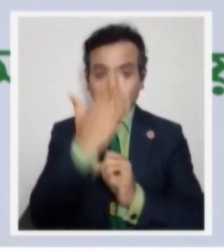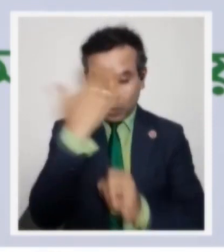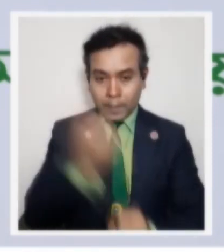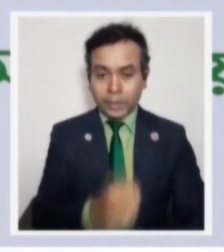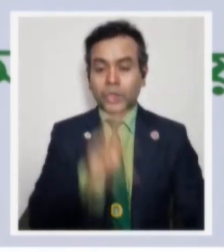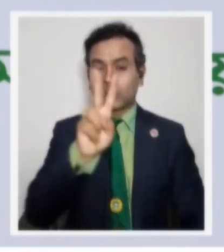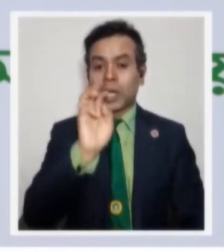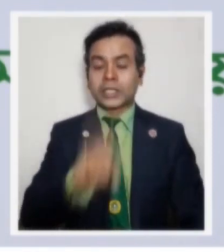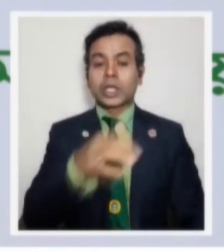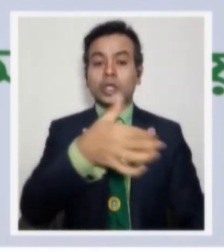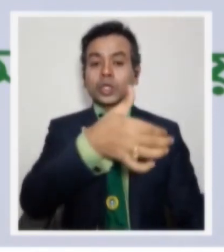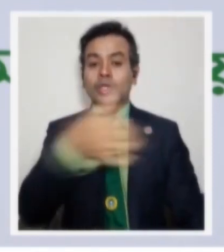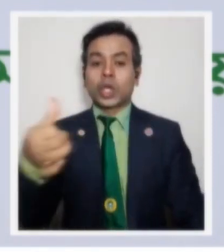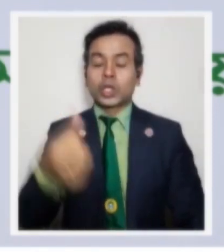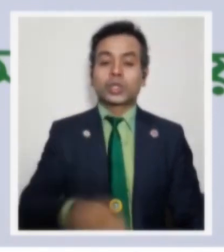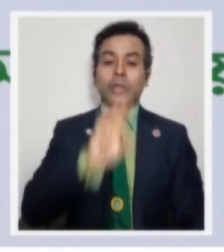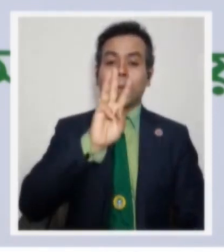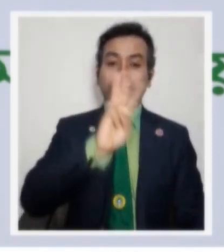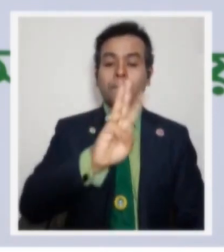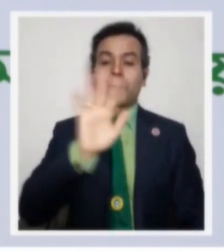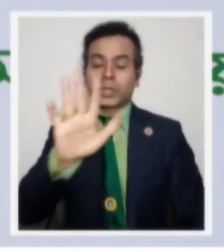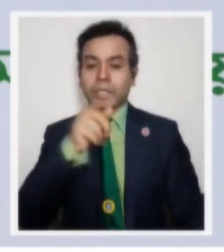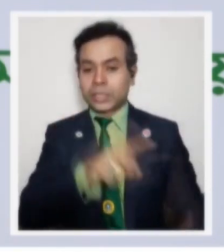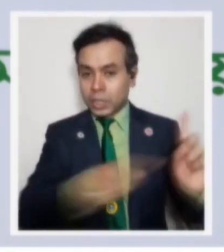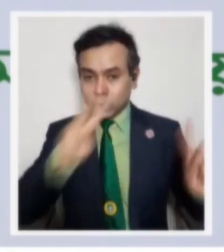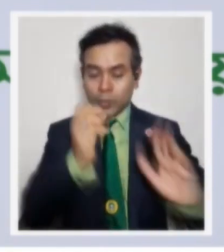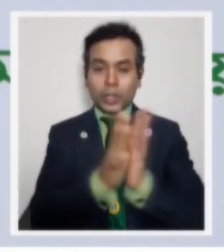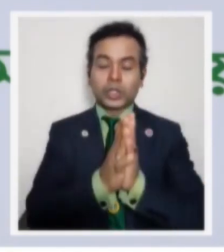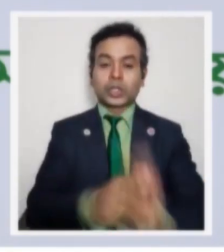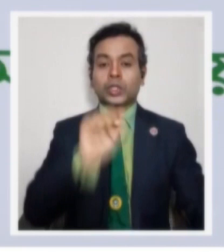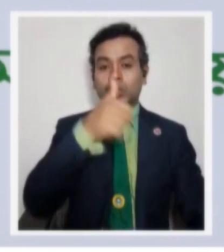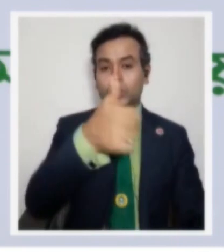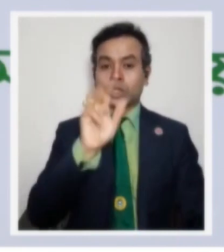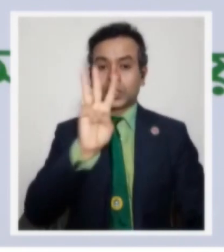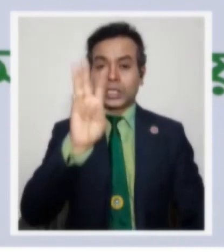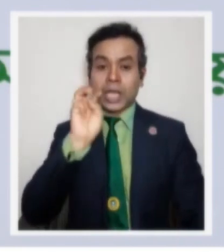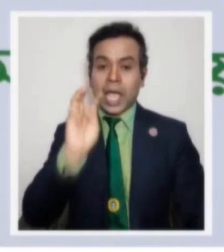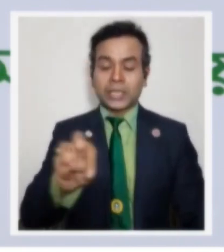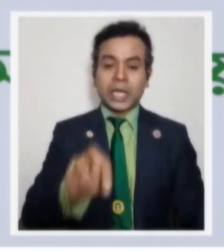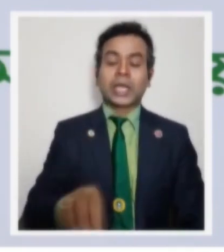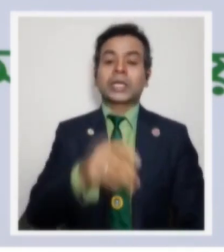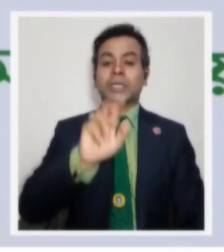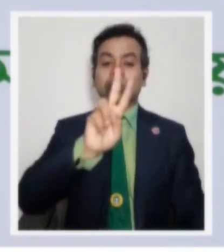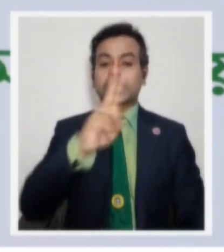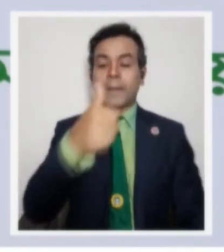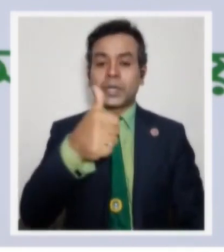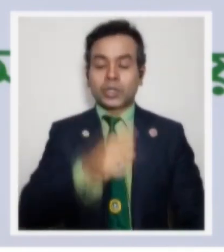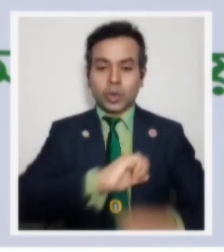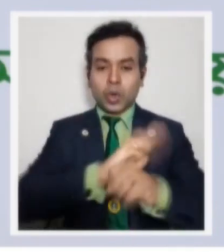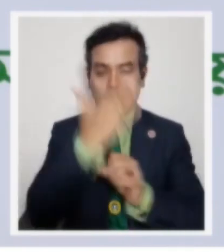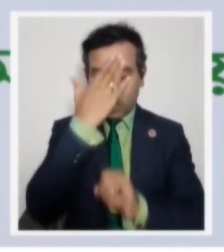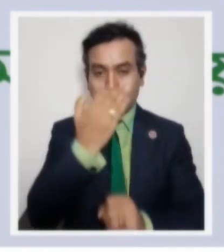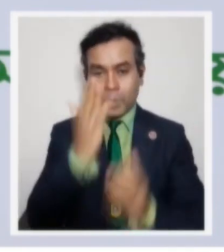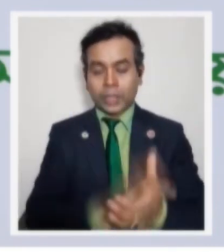যা পরীক্ষা হয়েছে তাতে 24 ঘন্টায় নতুন করে শনাক্ত হয়েছে 2,635 জন, এ পর্যন্ত শনাক্ত